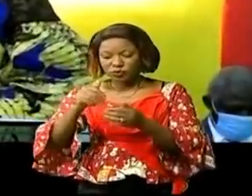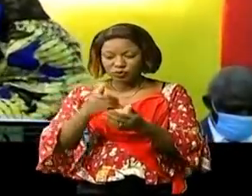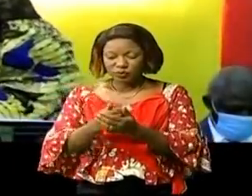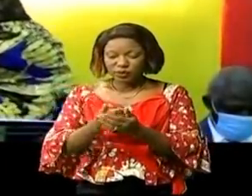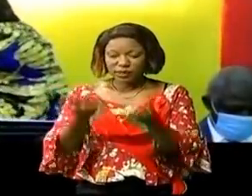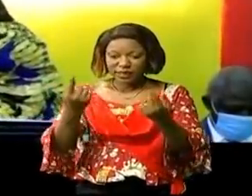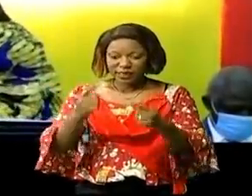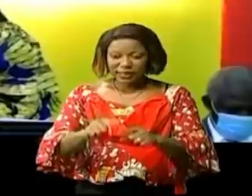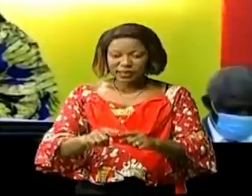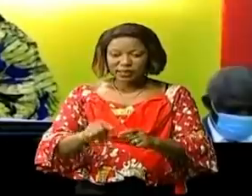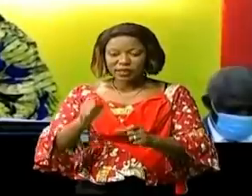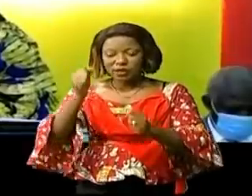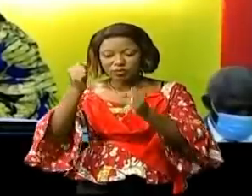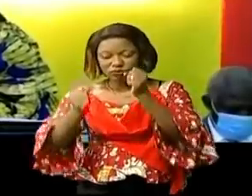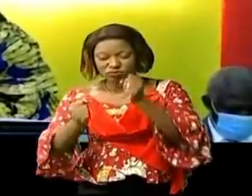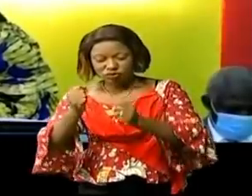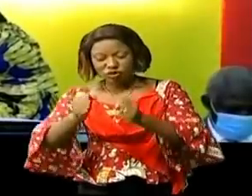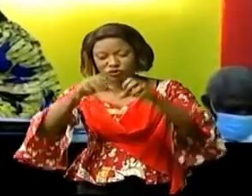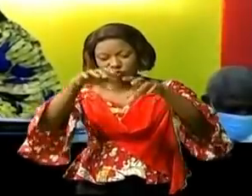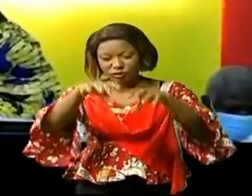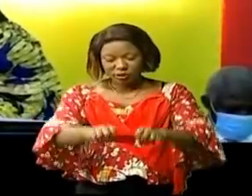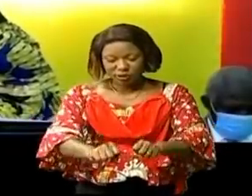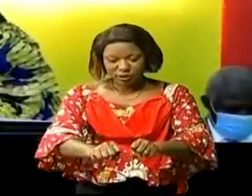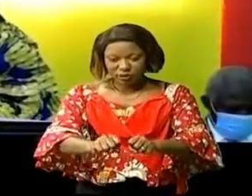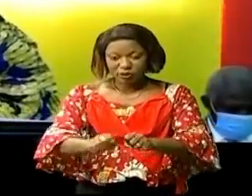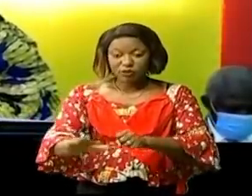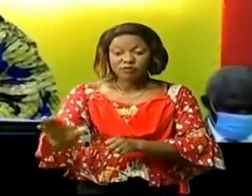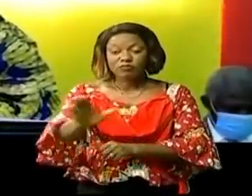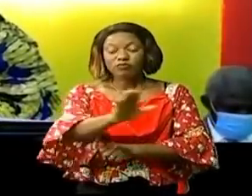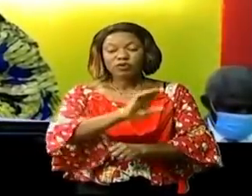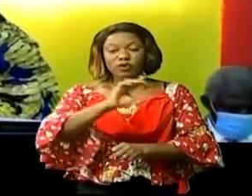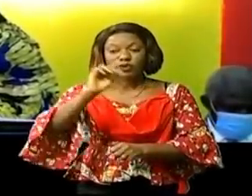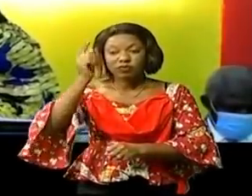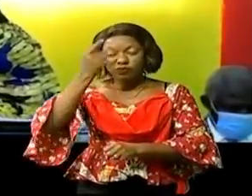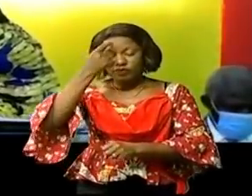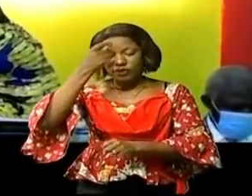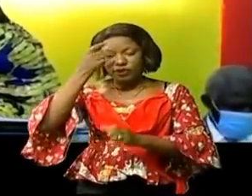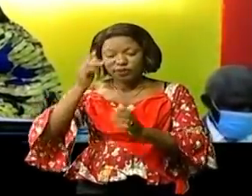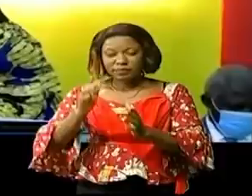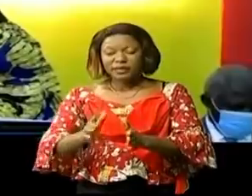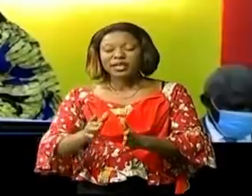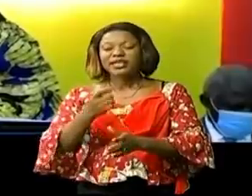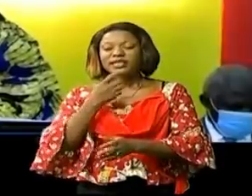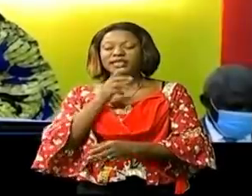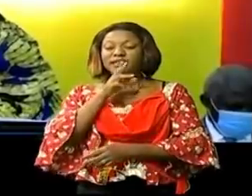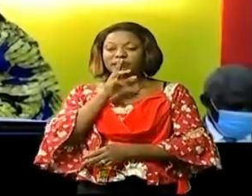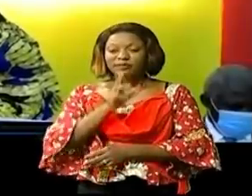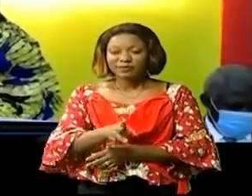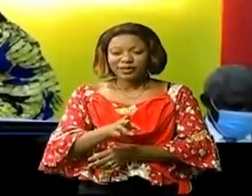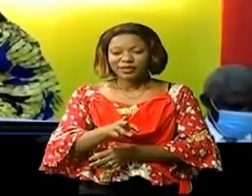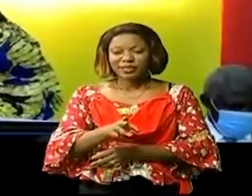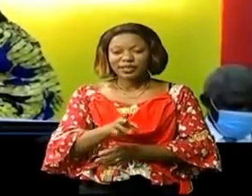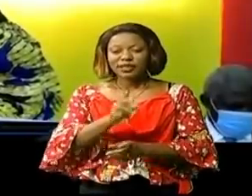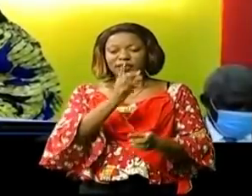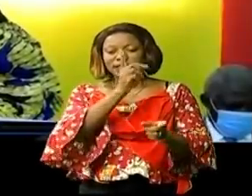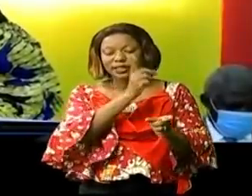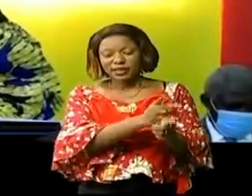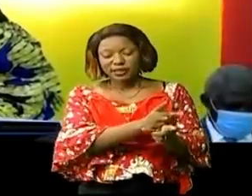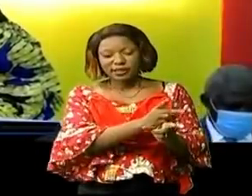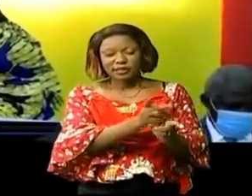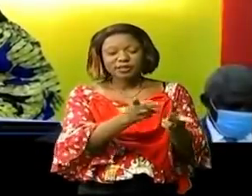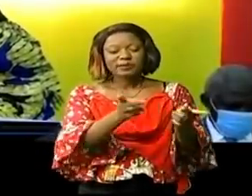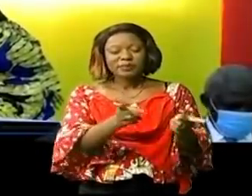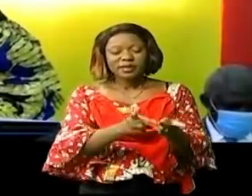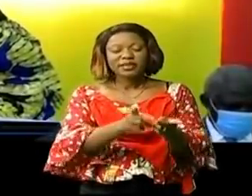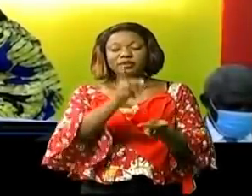aux camions saisis, votre gouvernement provincial confirme qu'ils sont toujours gardés en lieu sûr,